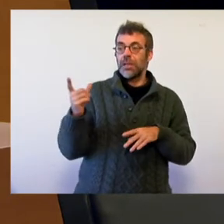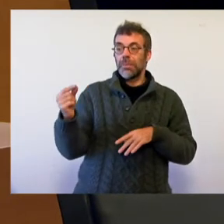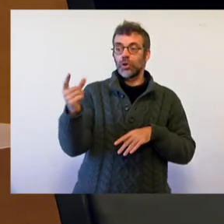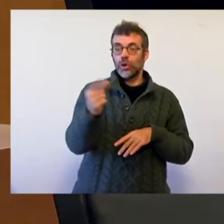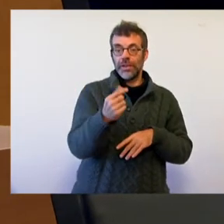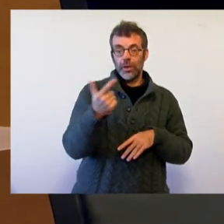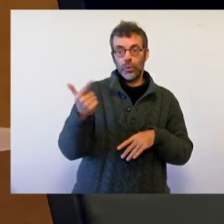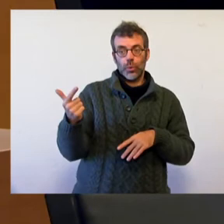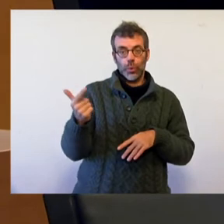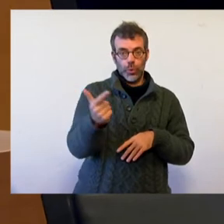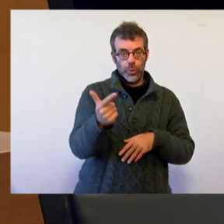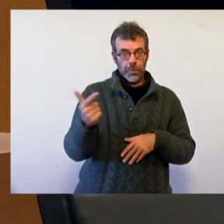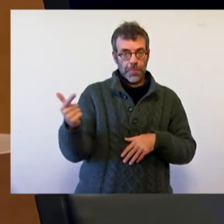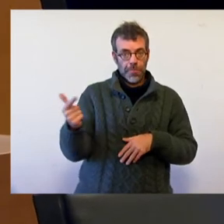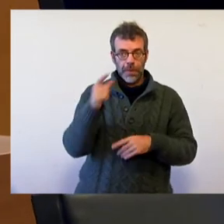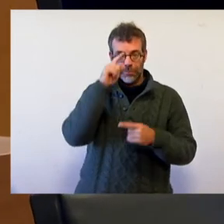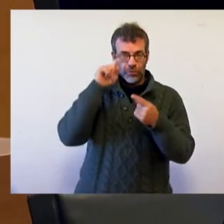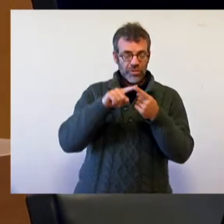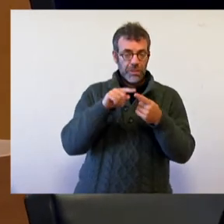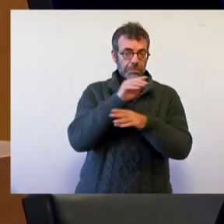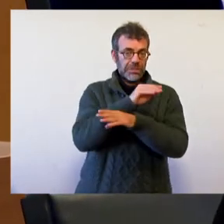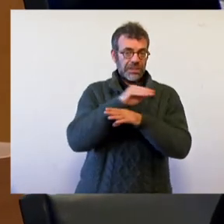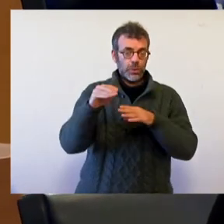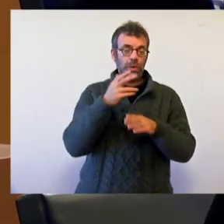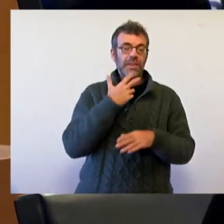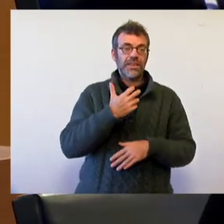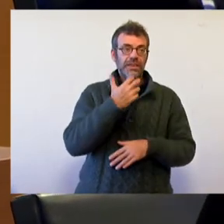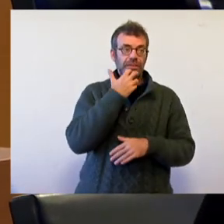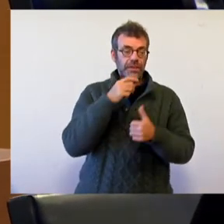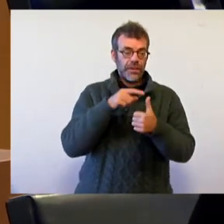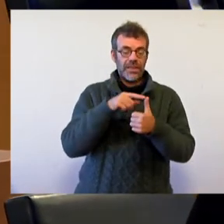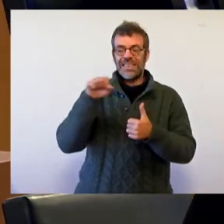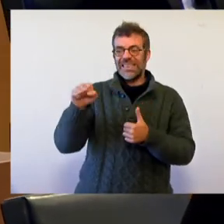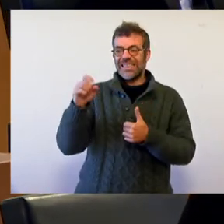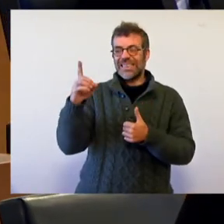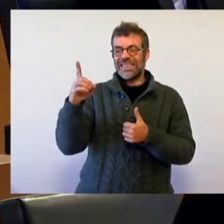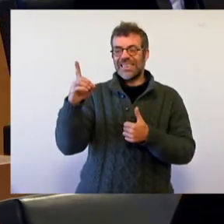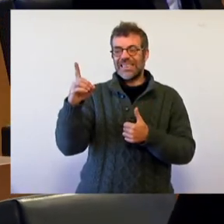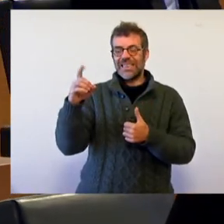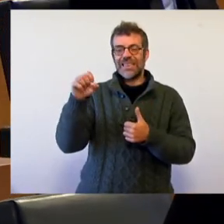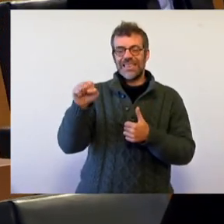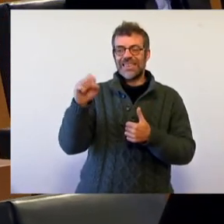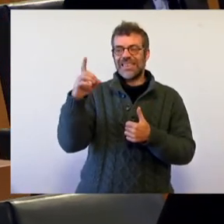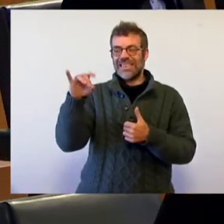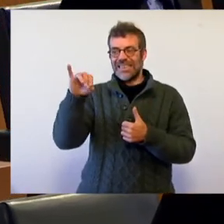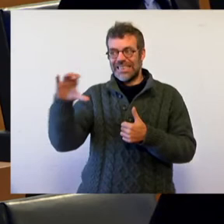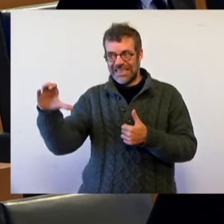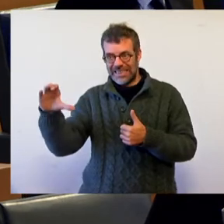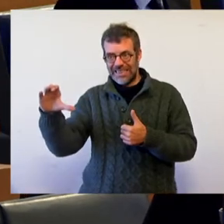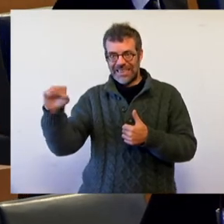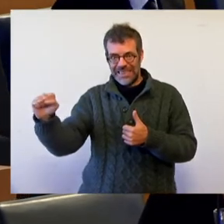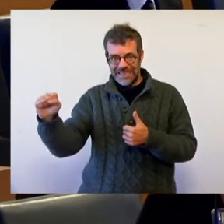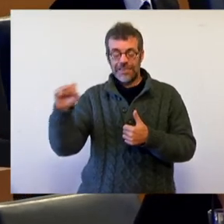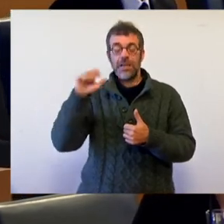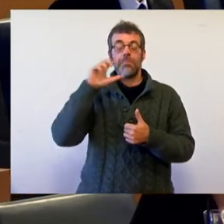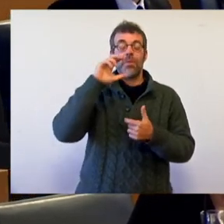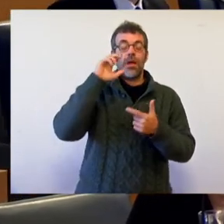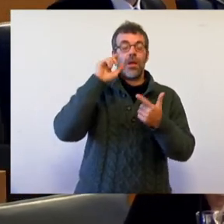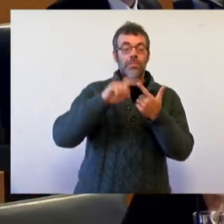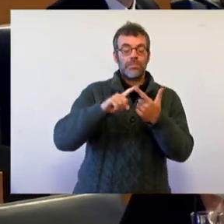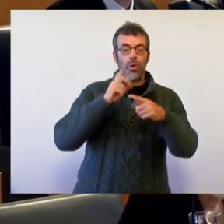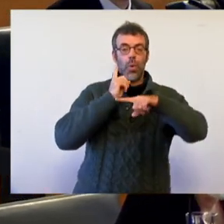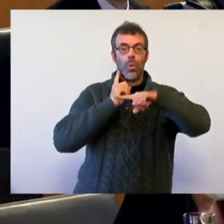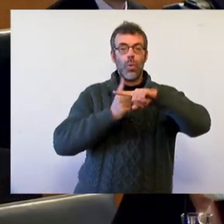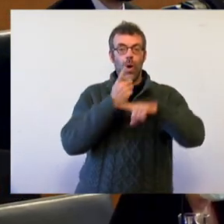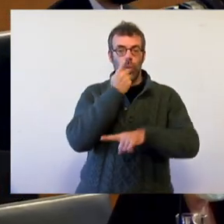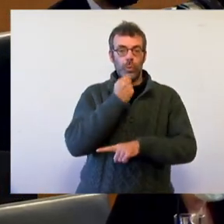partenaires sur des questions de sécurité civile, le SDIS et la Croix-Rouge. Cette réserve citoyenne que nous avons mis en place,